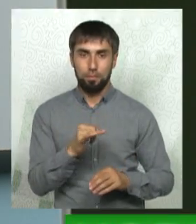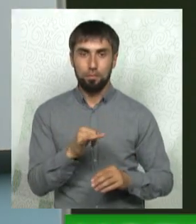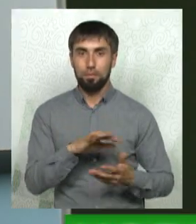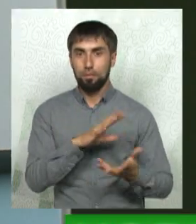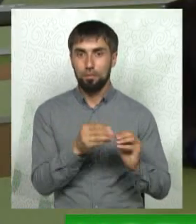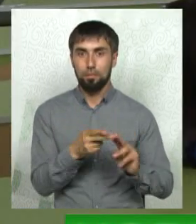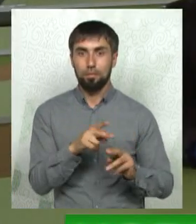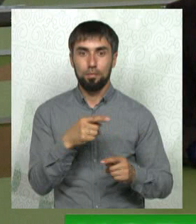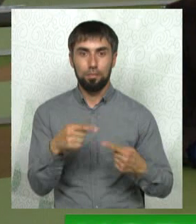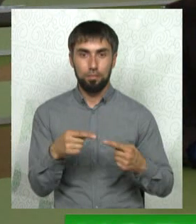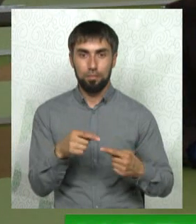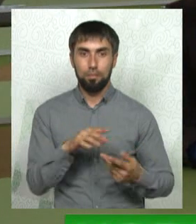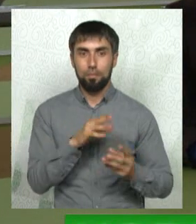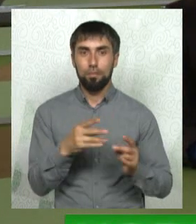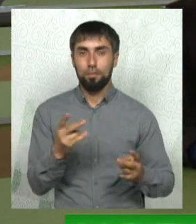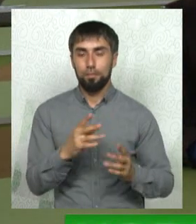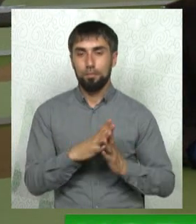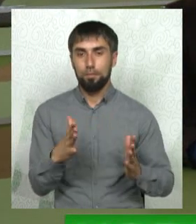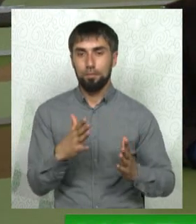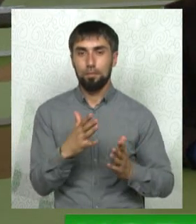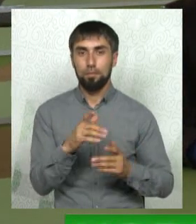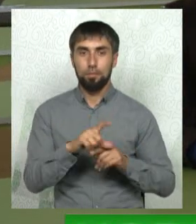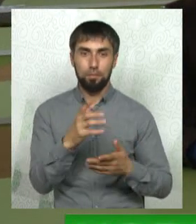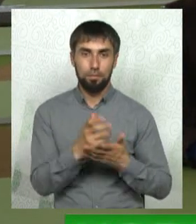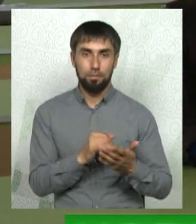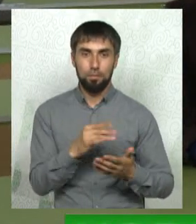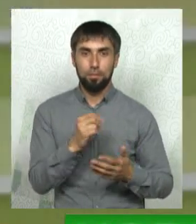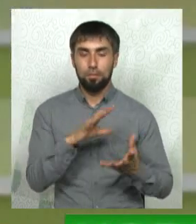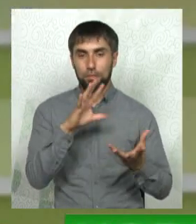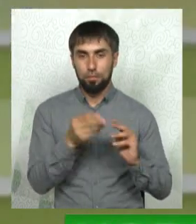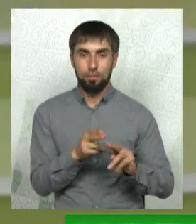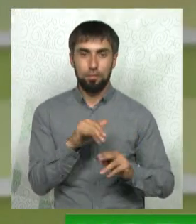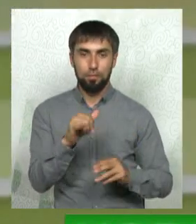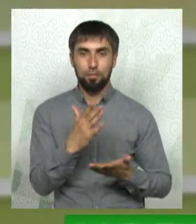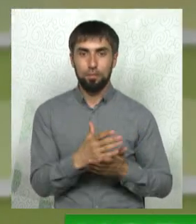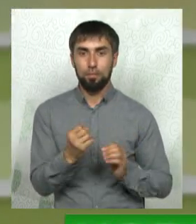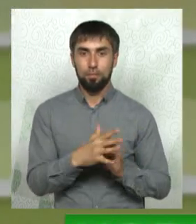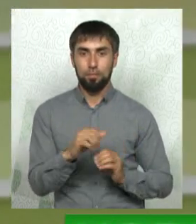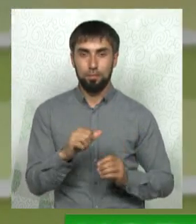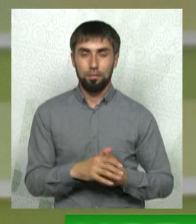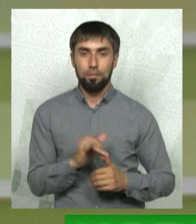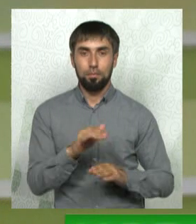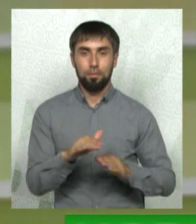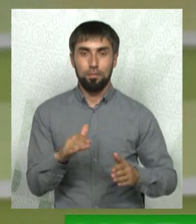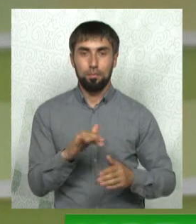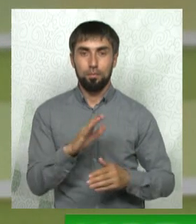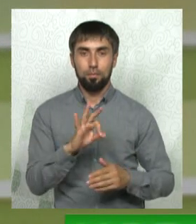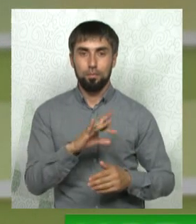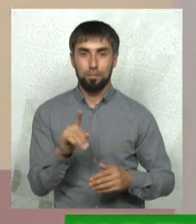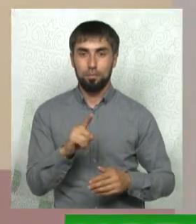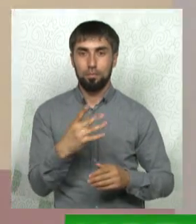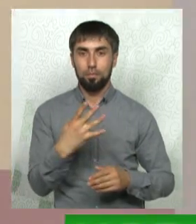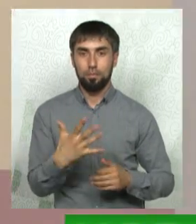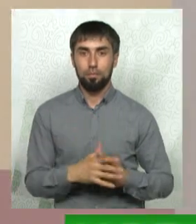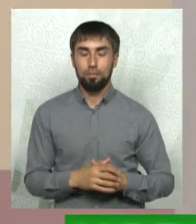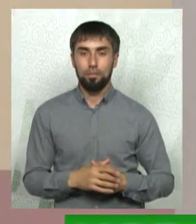и различное. В общем, необходим большой словарный запас, и на все про все у ребят 15 минут. У детей с ОВЗ 45.